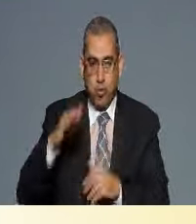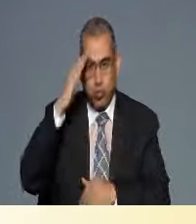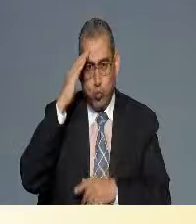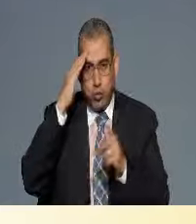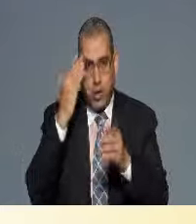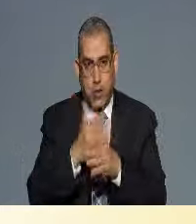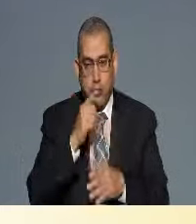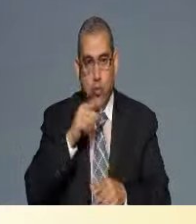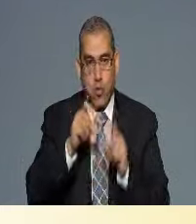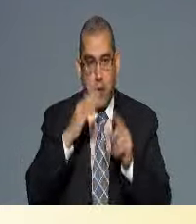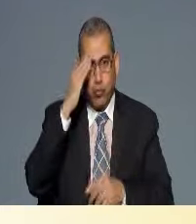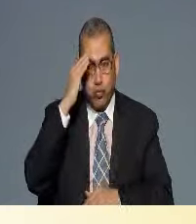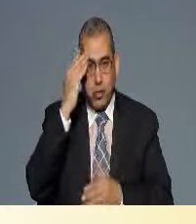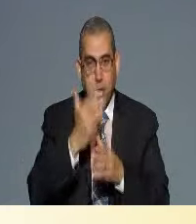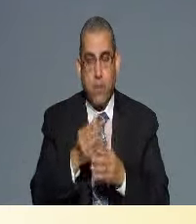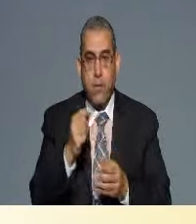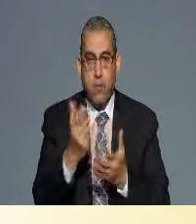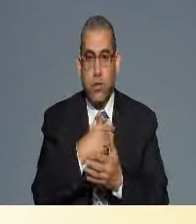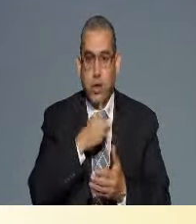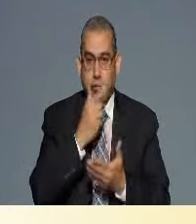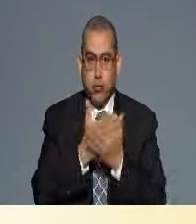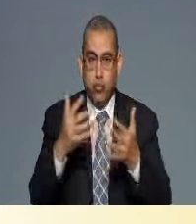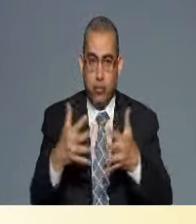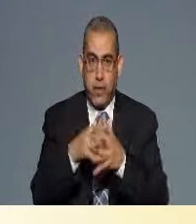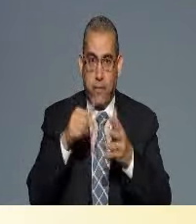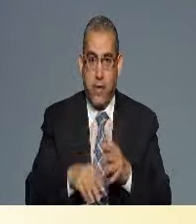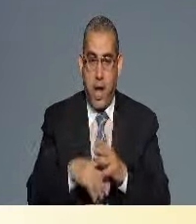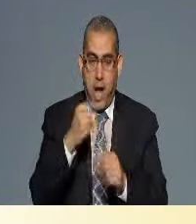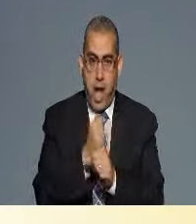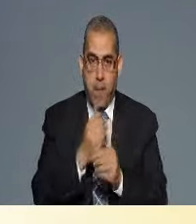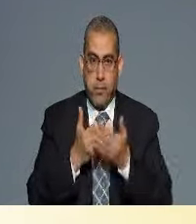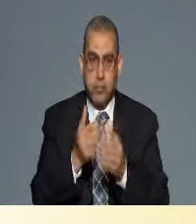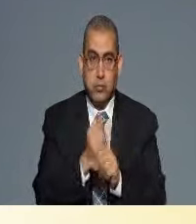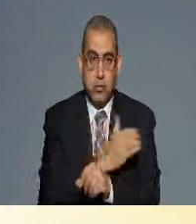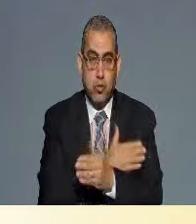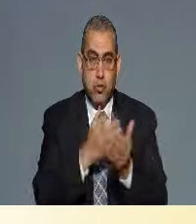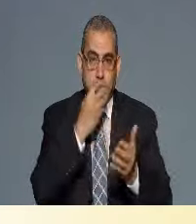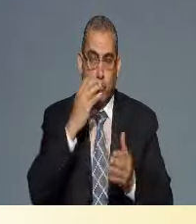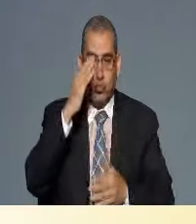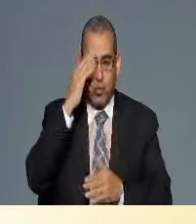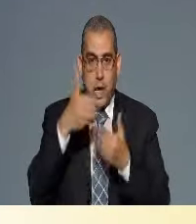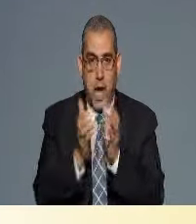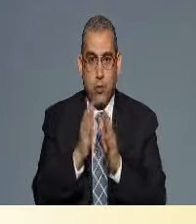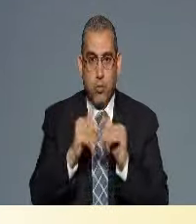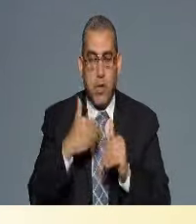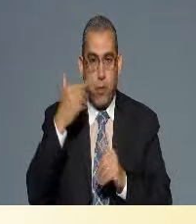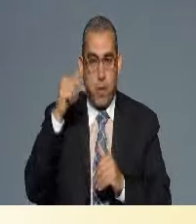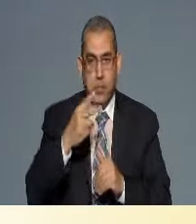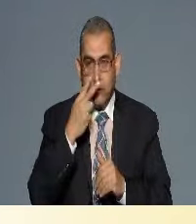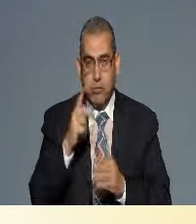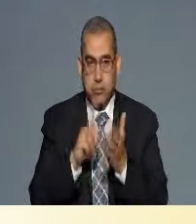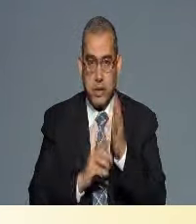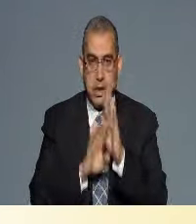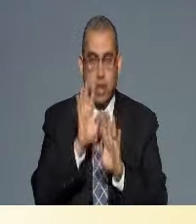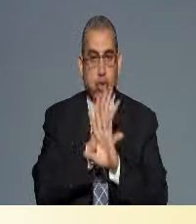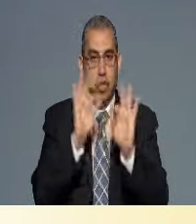مدنيين وعسكريين على إتاحة الفرصة لنا للمشاركة في هذا العمل التنموي العملاق. جهاز مستقبل مصر فندم رؤية رئاسية جديدة شاملة